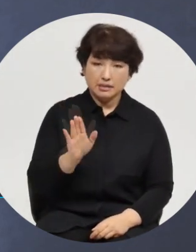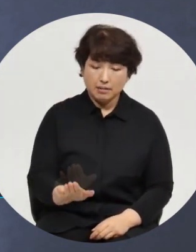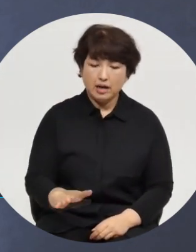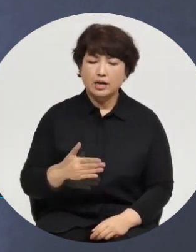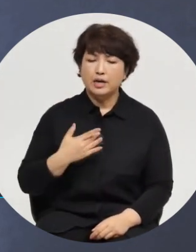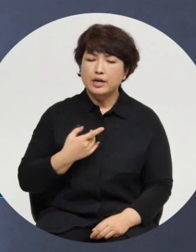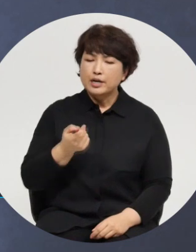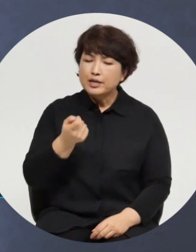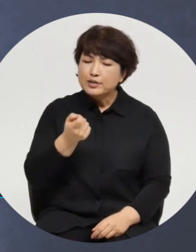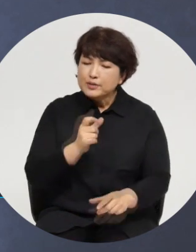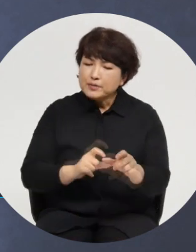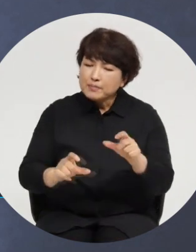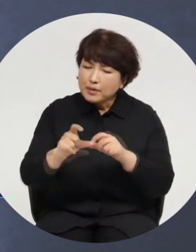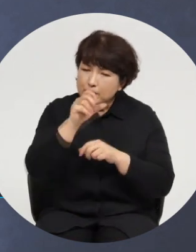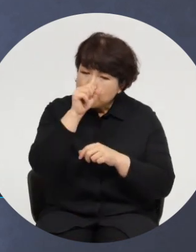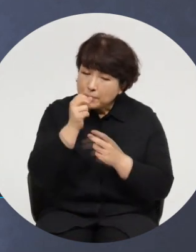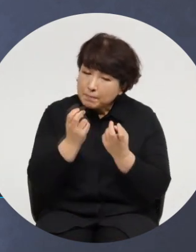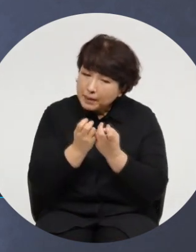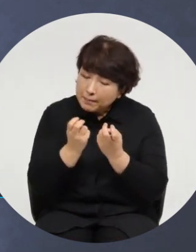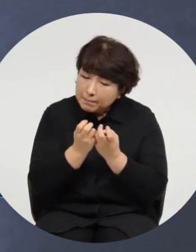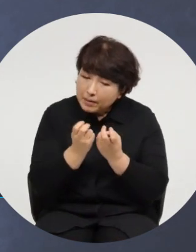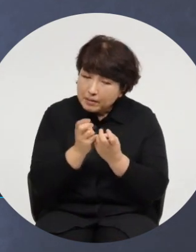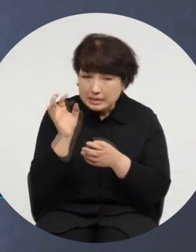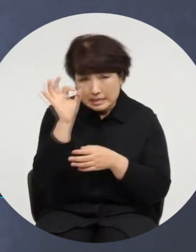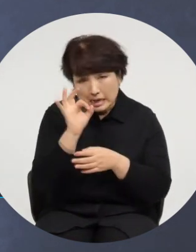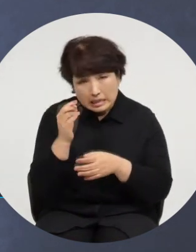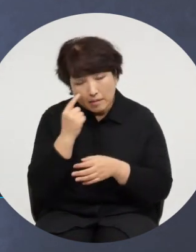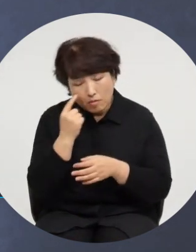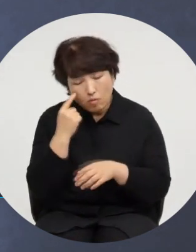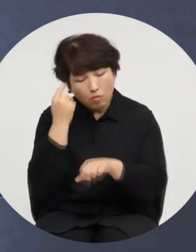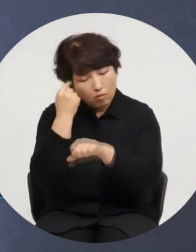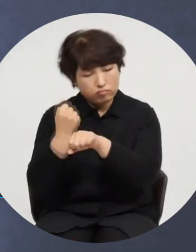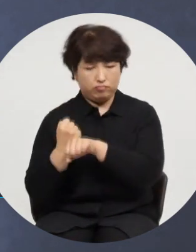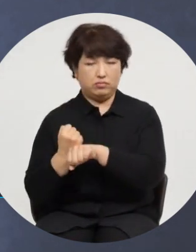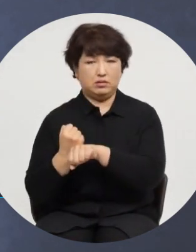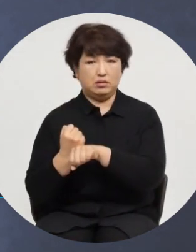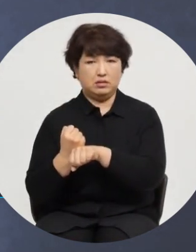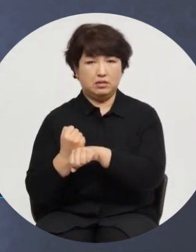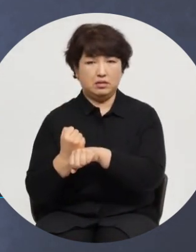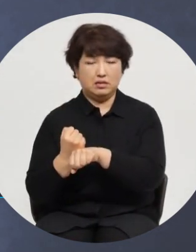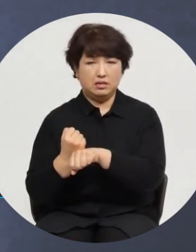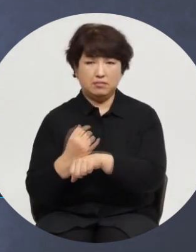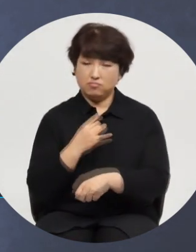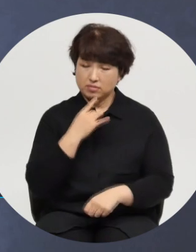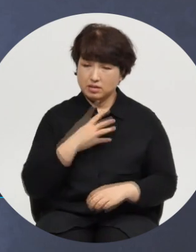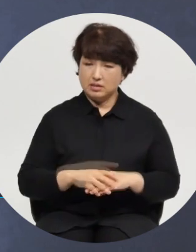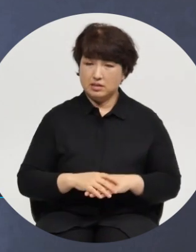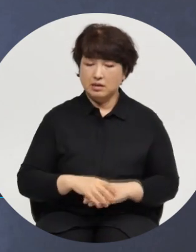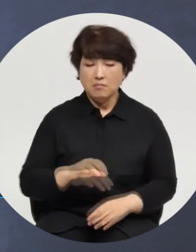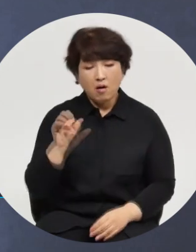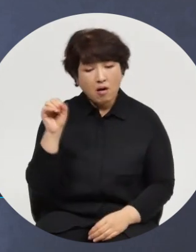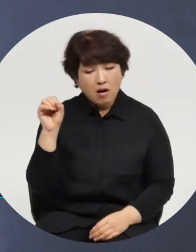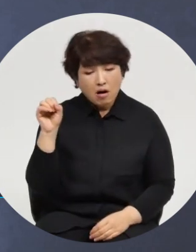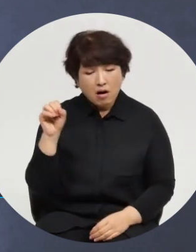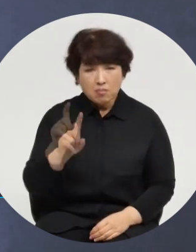그것보다는 요렇게 하는게 조금 더 낫겠다 우리 조금 더 낳겠다 를 향해서 하는 거지